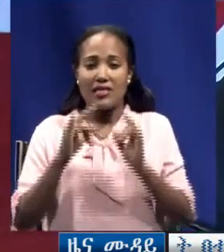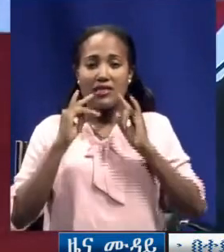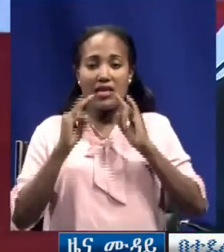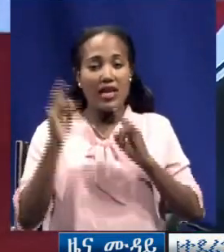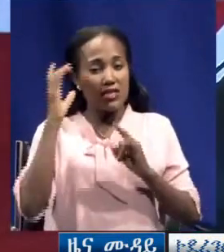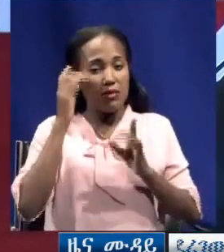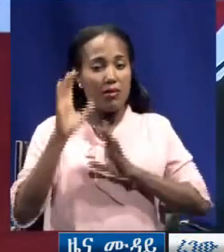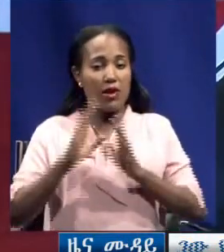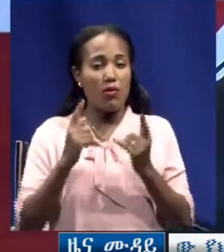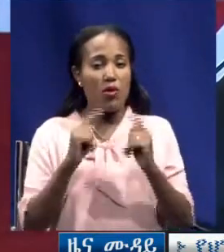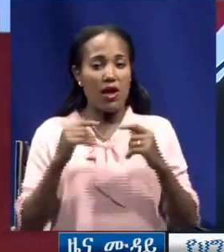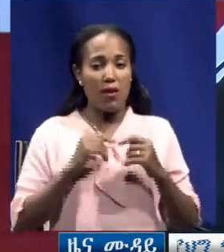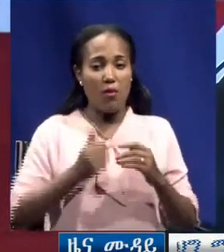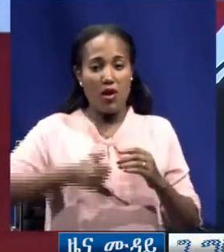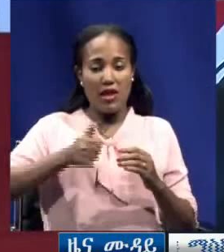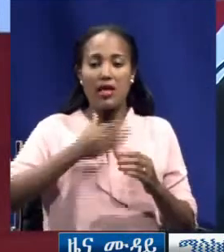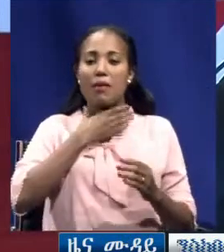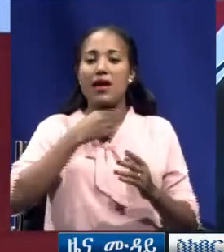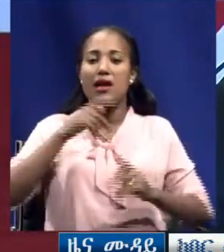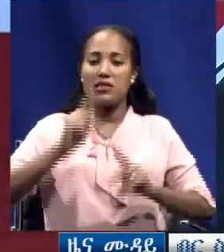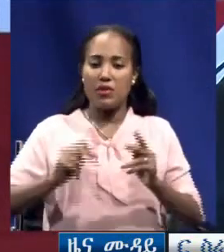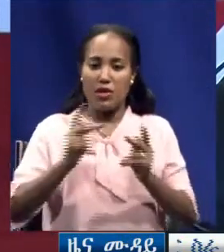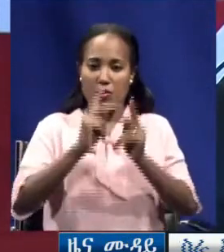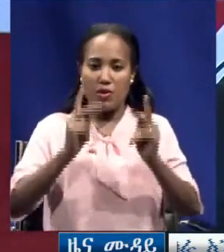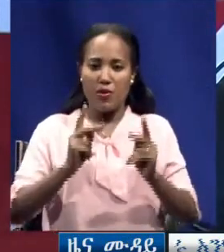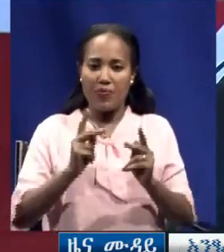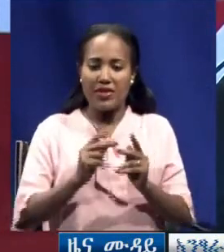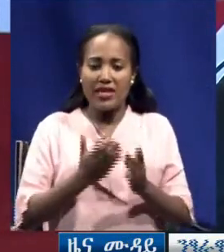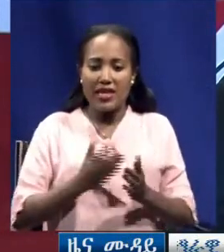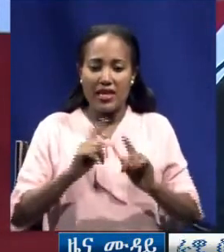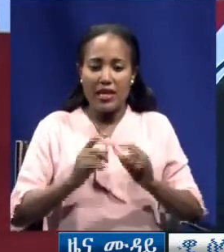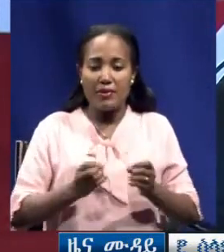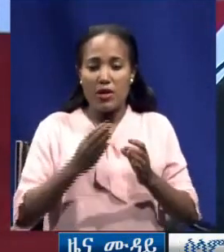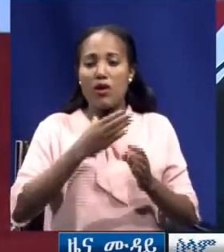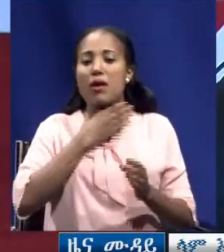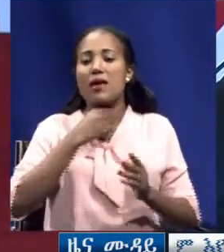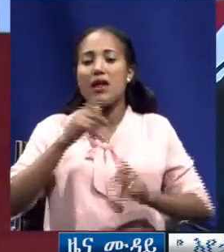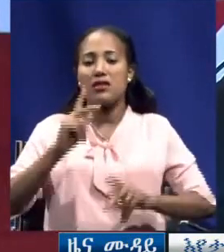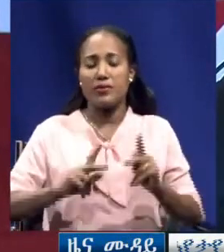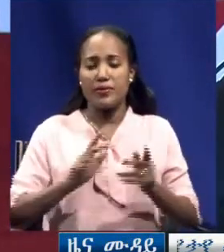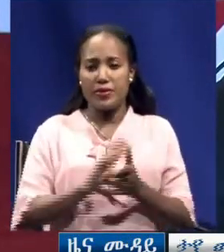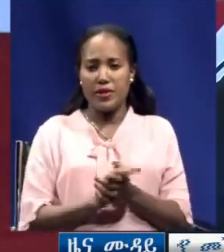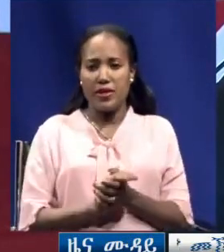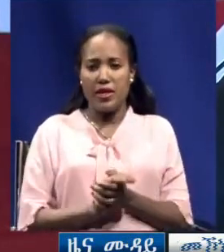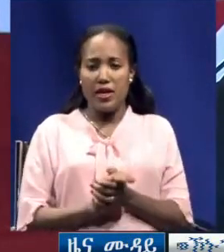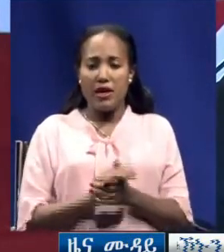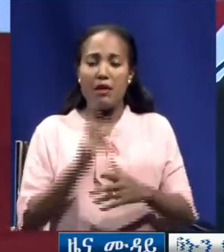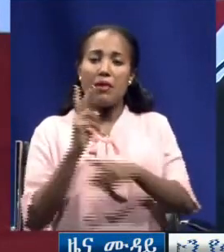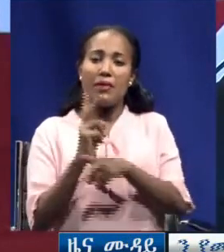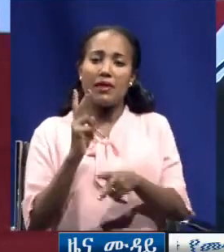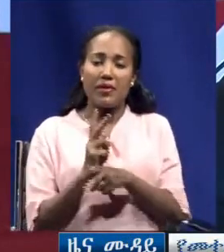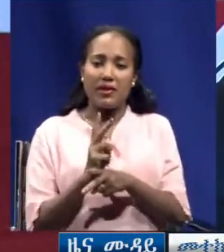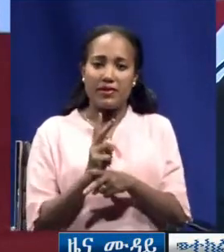ነገር አለ። በዋናነት ደግሞ የአማራ ህዝብ በየአካባቢው እንትን አለ። ነገር ግን አብዛኛውን የአማራ ህዝብ በመጠበቅ